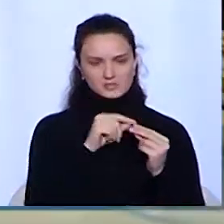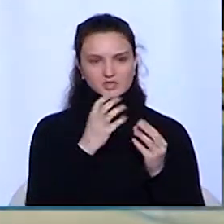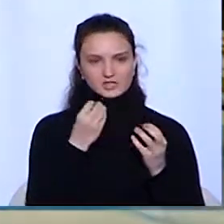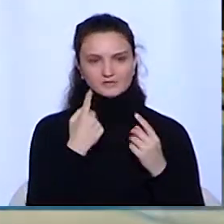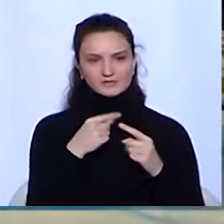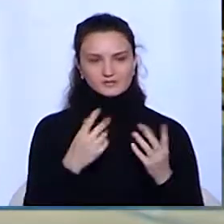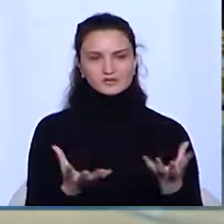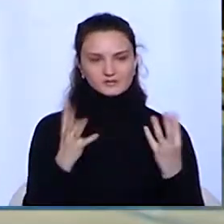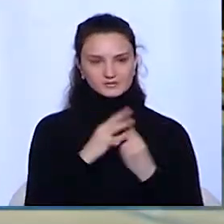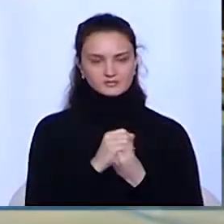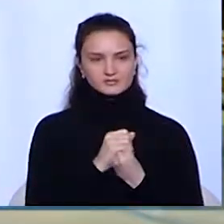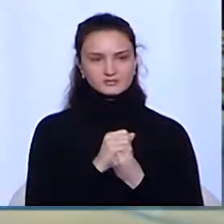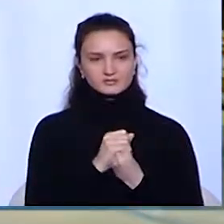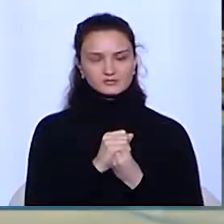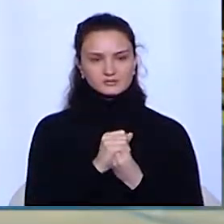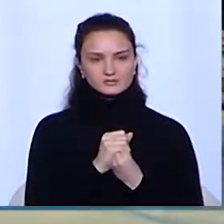კიდევ იმ